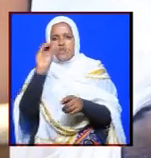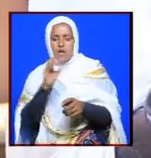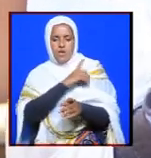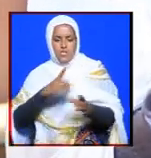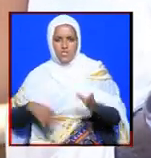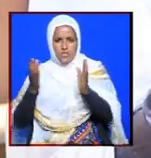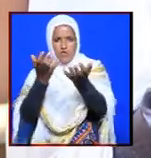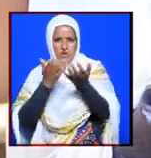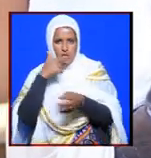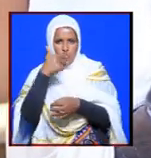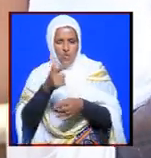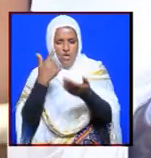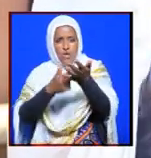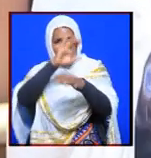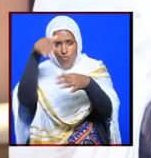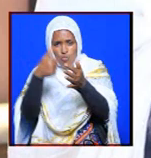እንፈልጋለን እያሉ ነው።